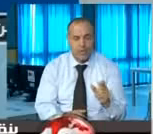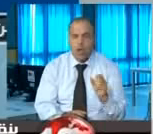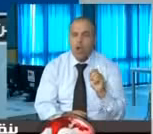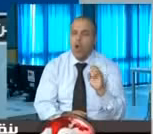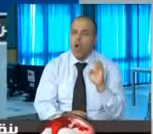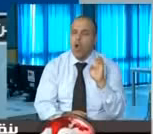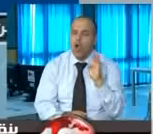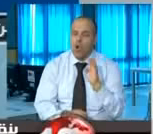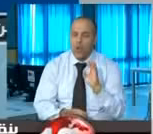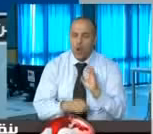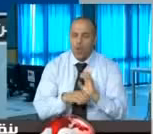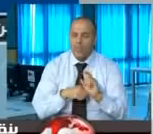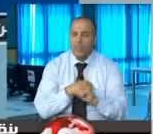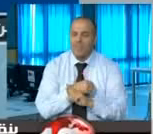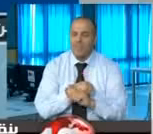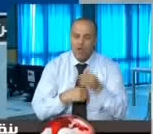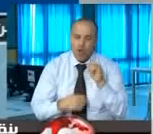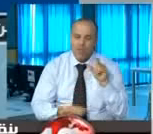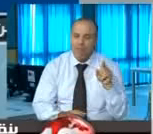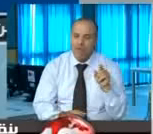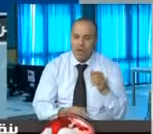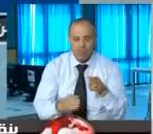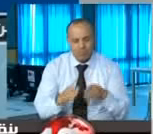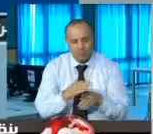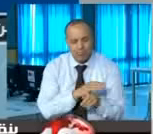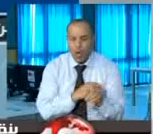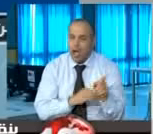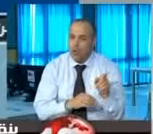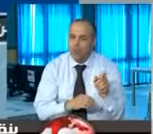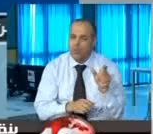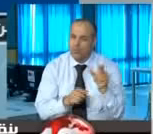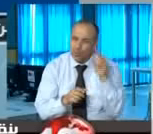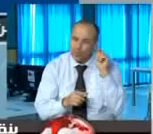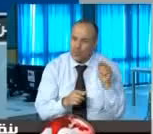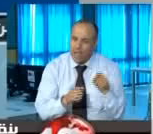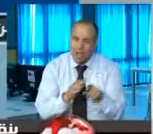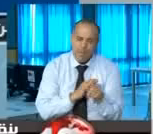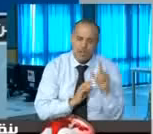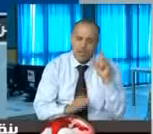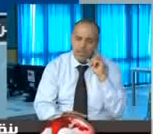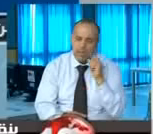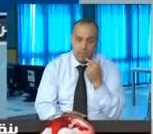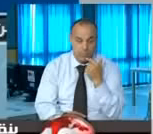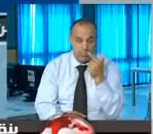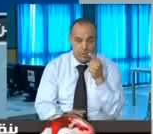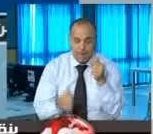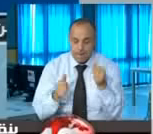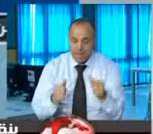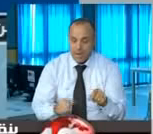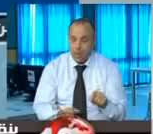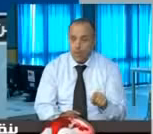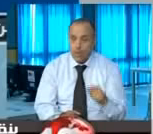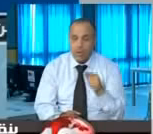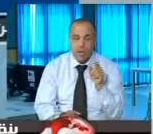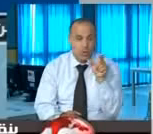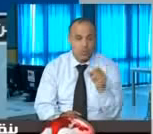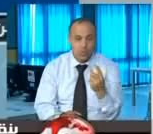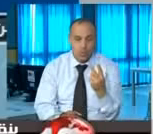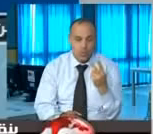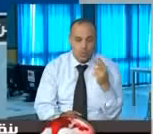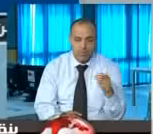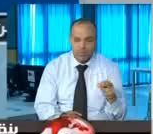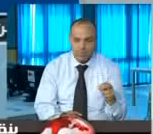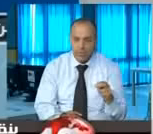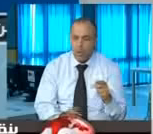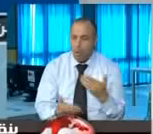ديفوار بصدد محاولة اجتياز الحدود خلسة نحو التراب الليبي. وبيّنت في بلاغ لها اليوم أن الشخصين أحدهما